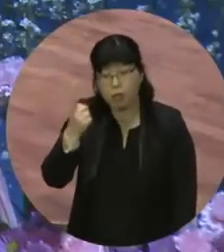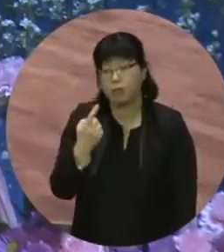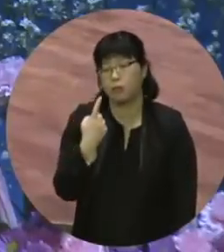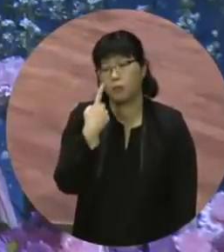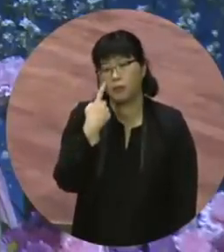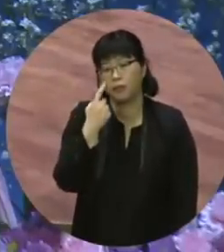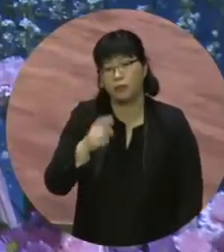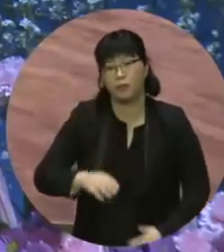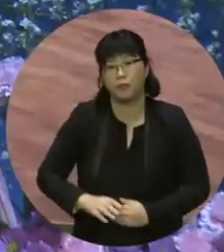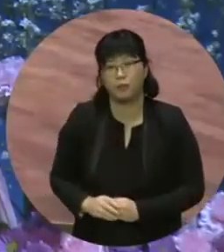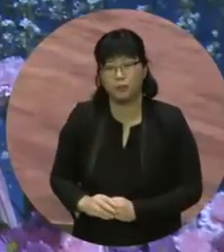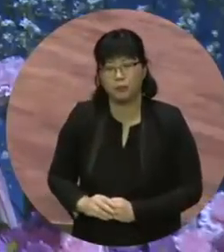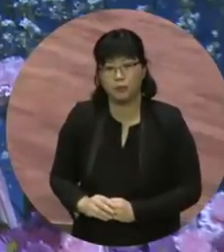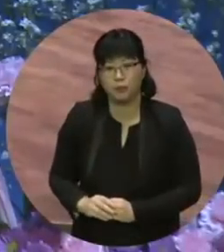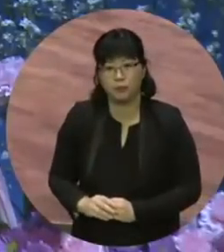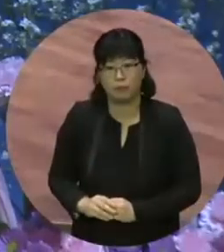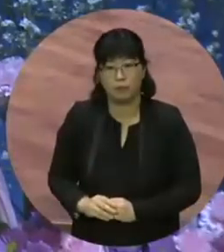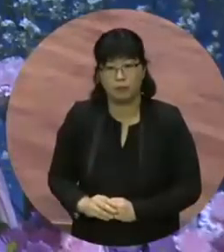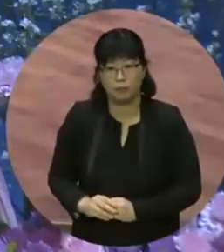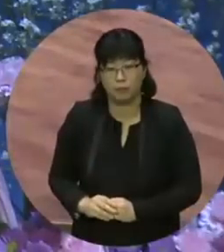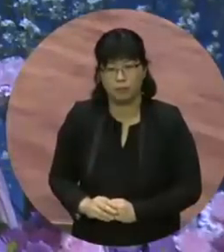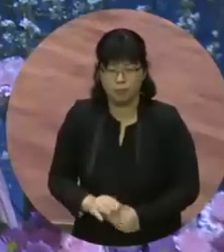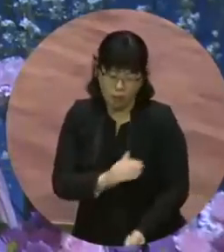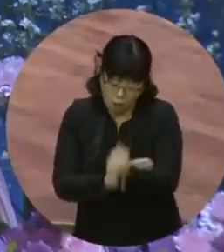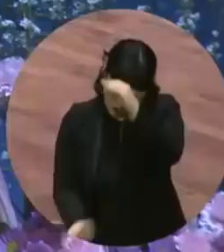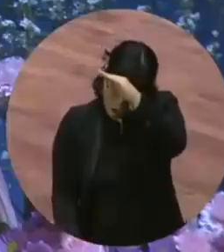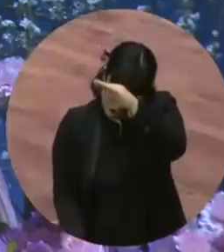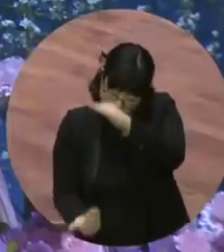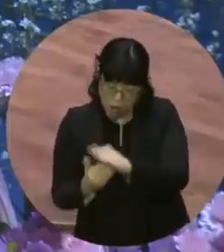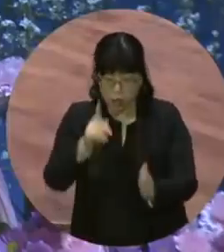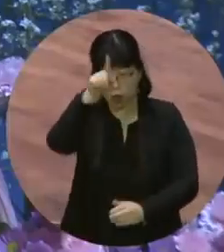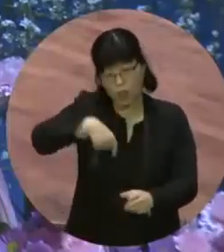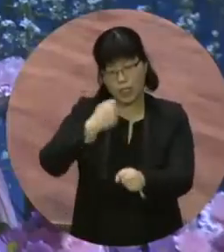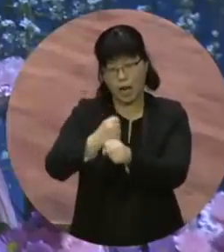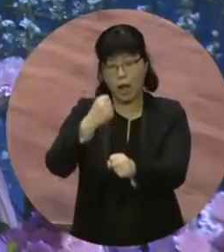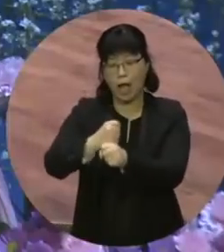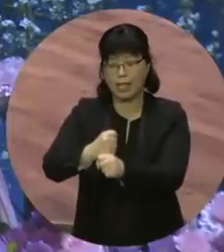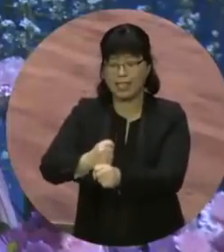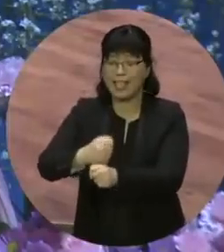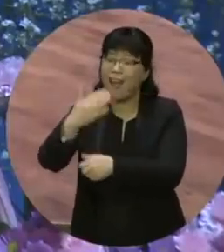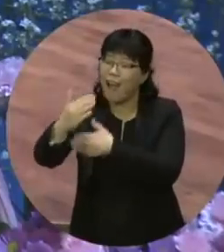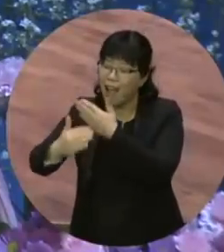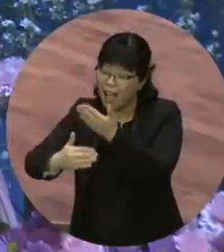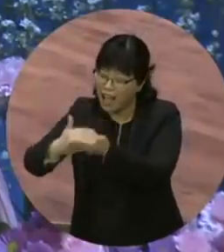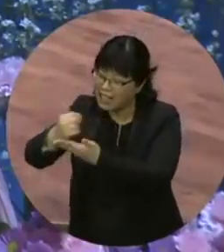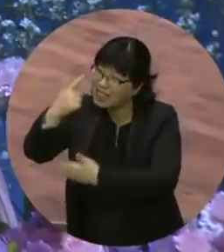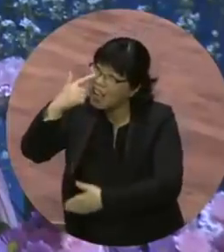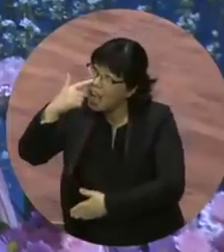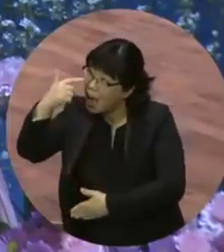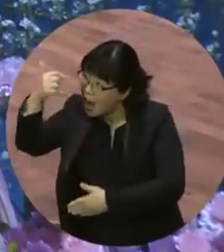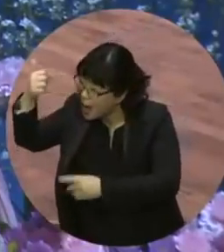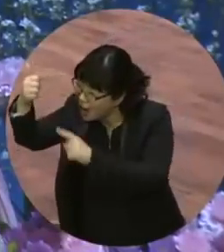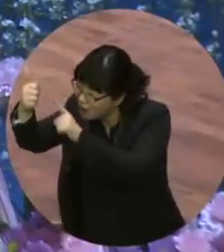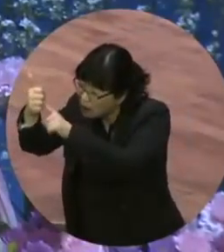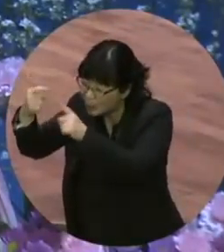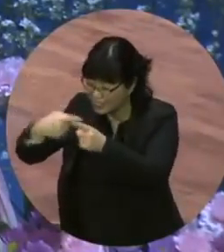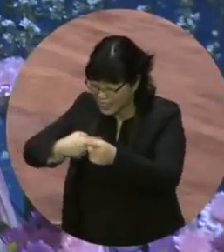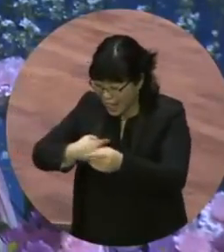전능하사 천지를 만드신 하나님을 믿는 것에서부터 시작하는